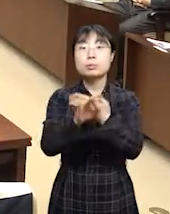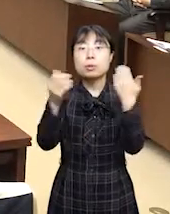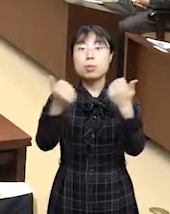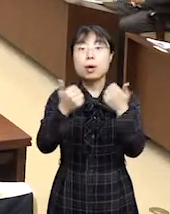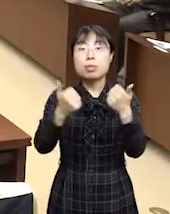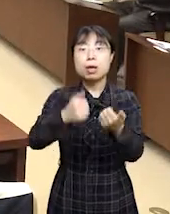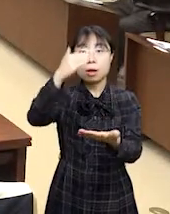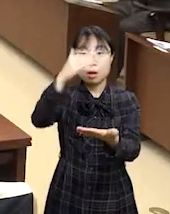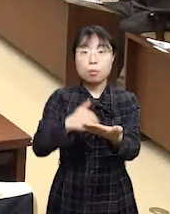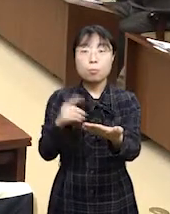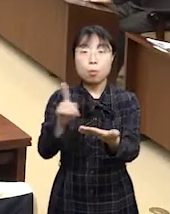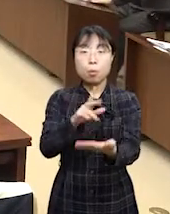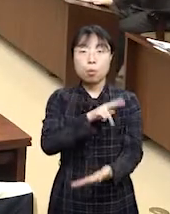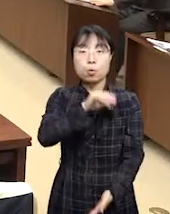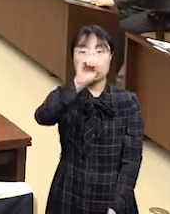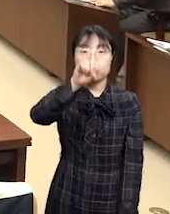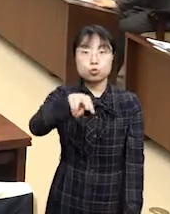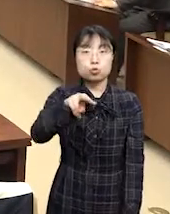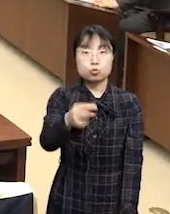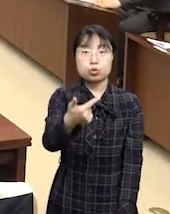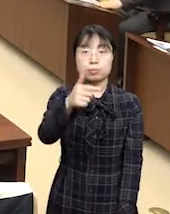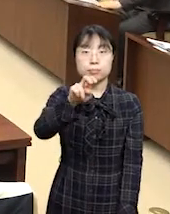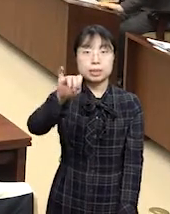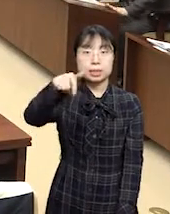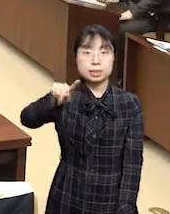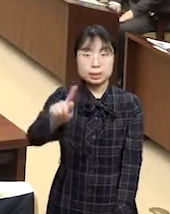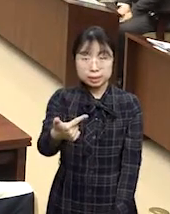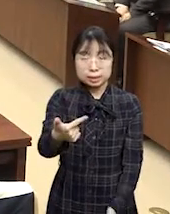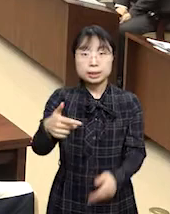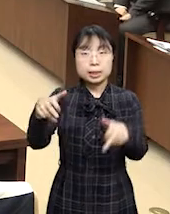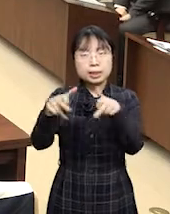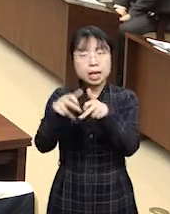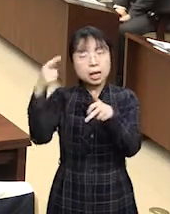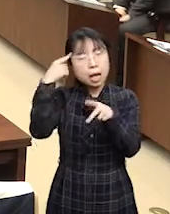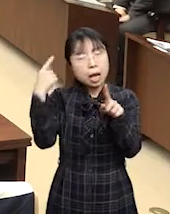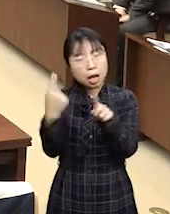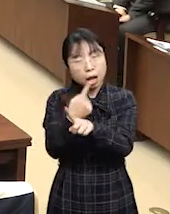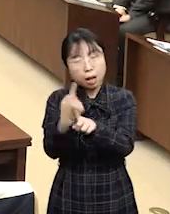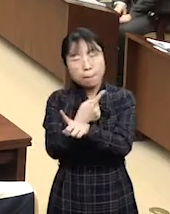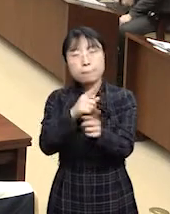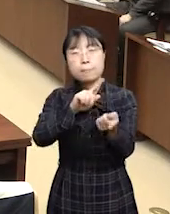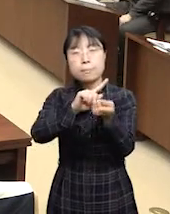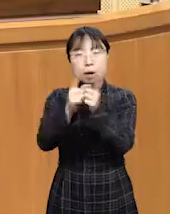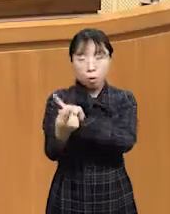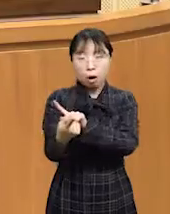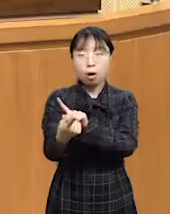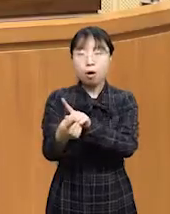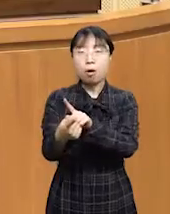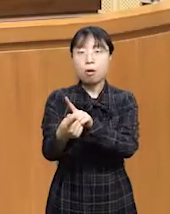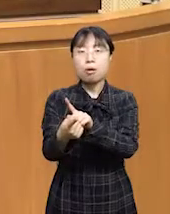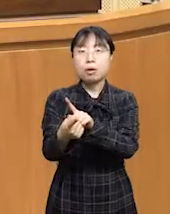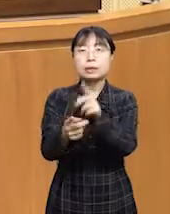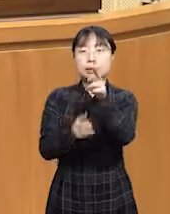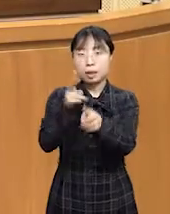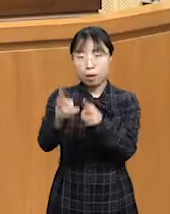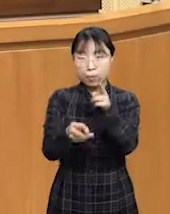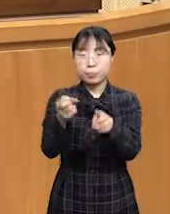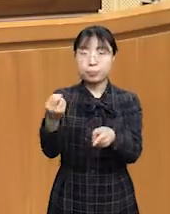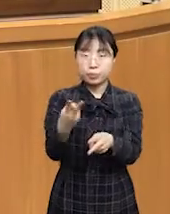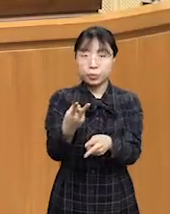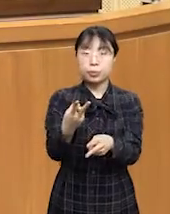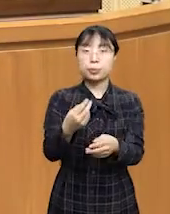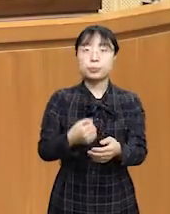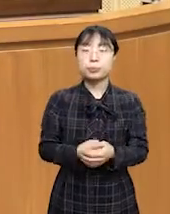임시회에서는 윤미군 의원이 대표 발의한 의왕시 장애인식개선사업 지원 조례안, 의왕시 장애인체육진흥 조례안